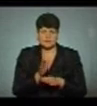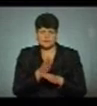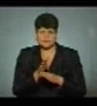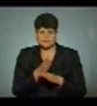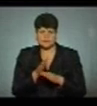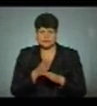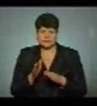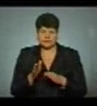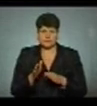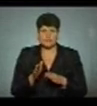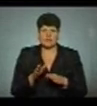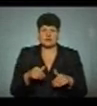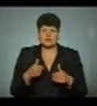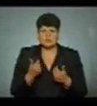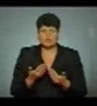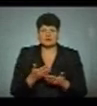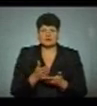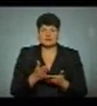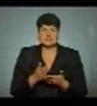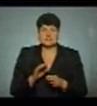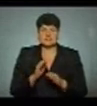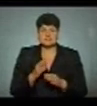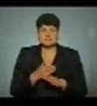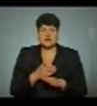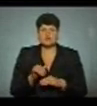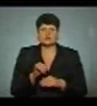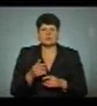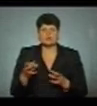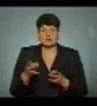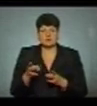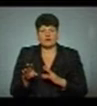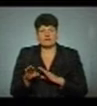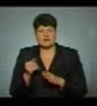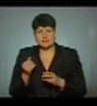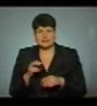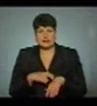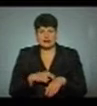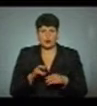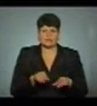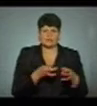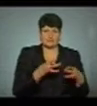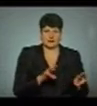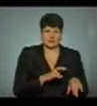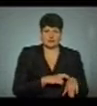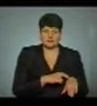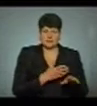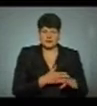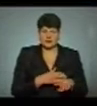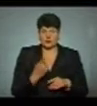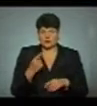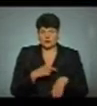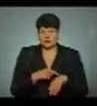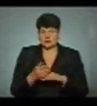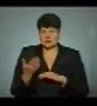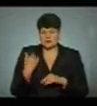відмежовують і дають диференціацію, куди потрібно викликати лікаря, куди не потрібно. Буквально от тільки годину тому ми отримали